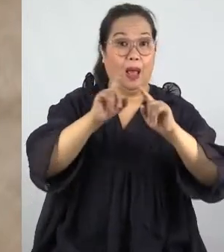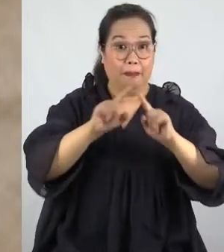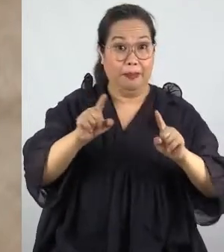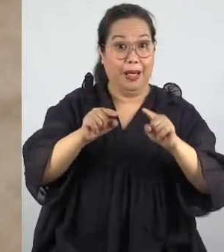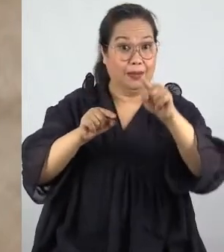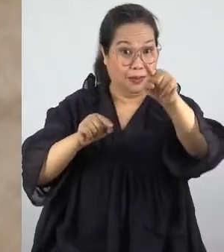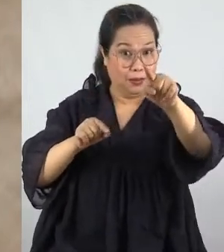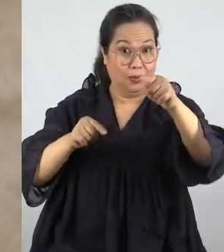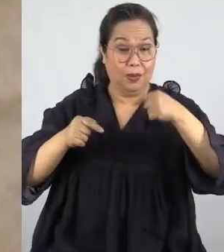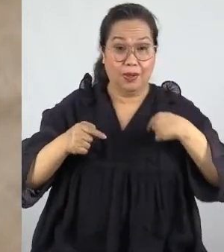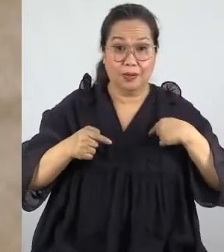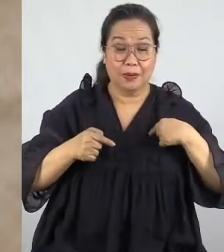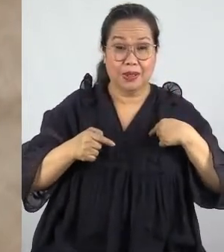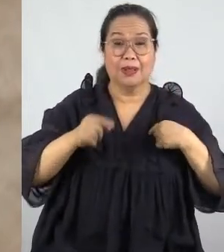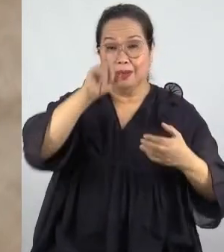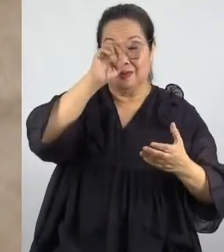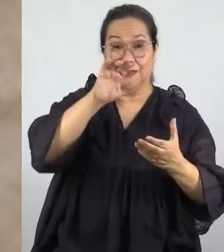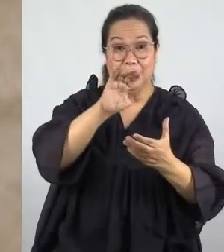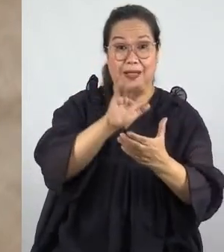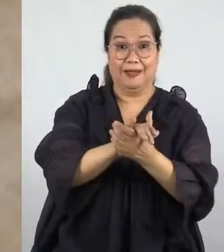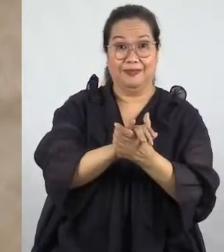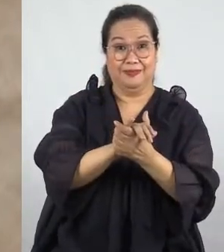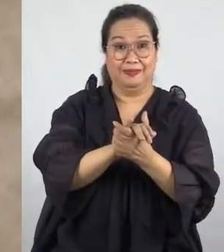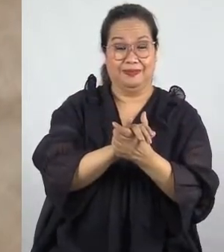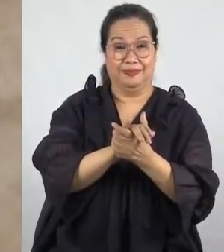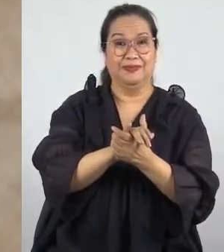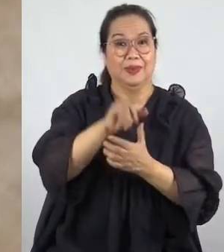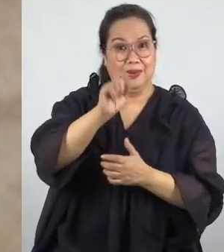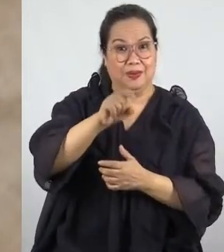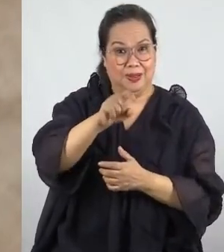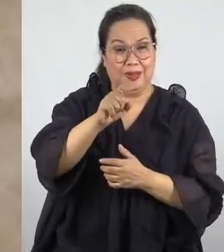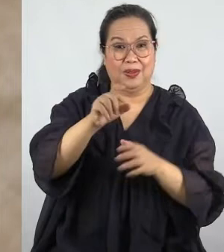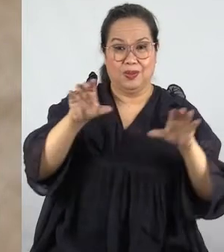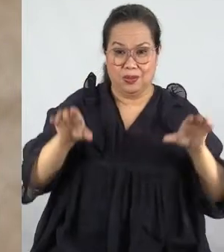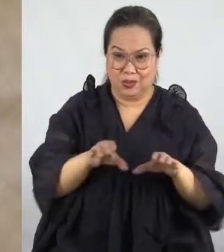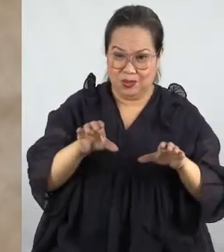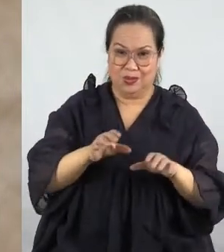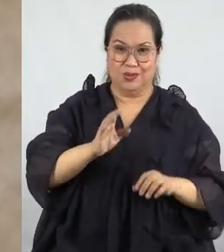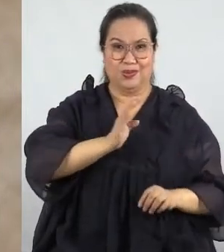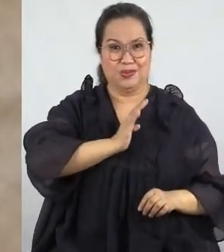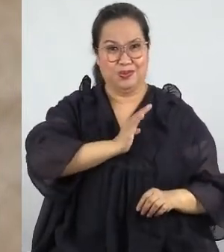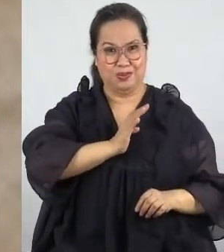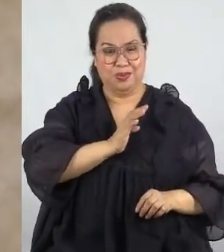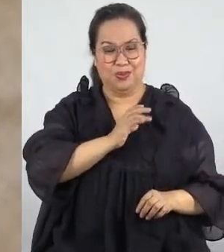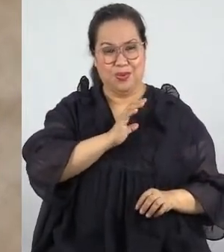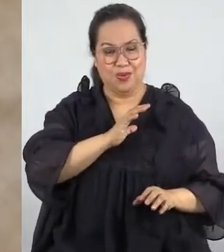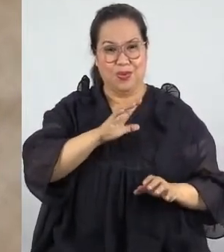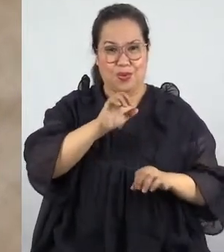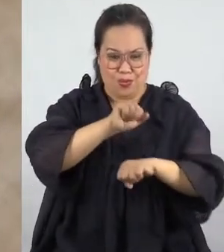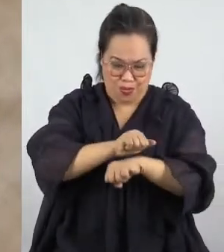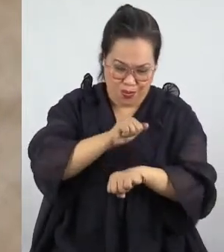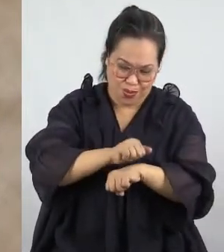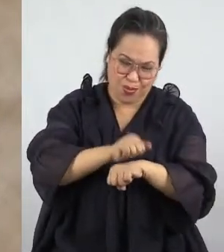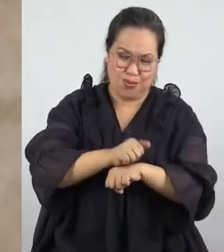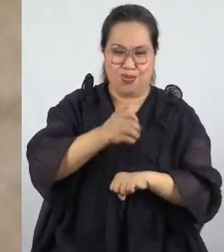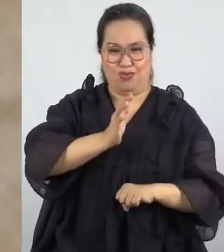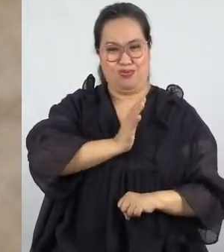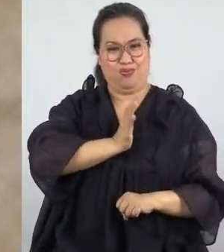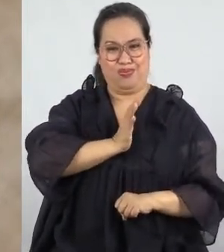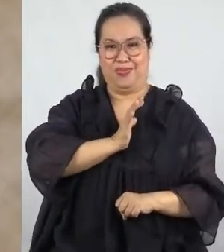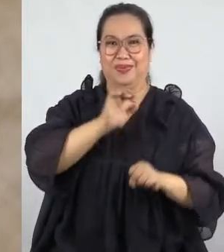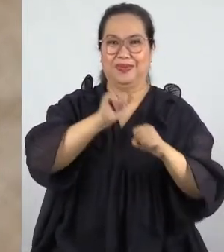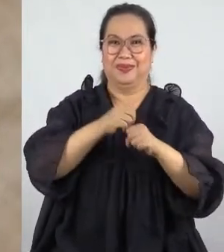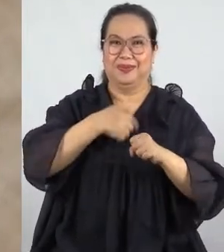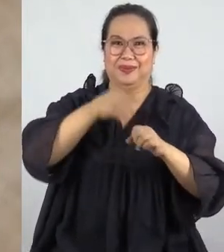tayo ay naniniwala pa rin na kailangan natin gumawa ng mabuti para tayo pangpunta sa langit, na